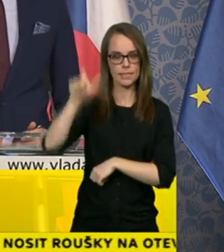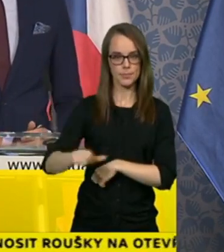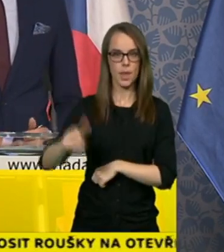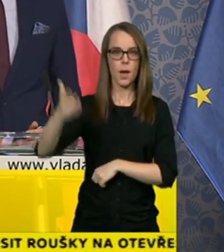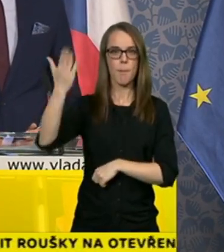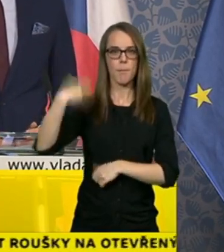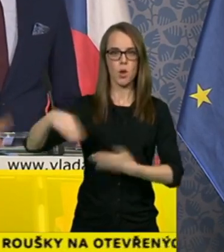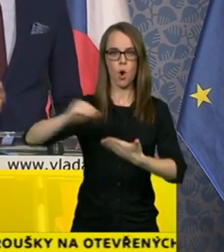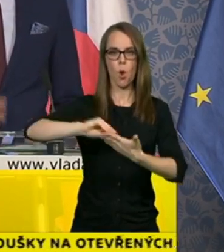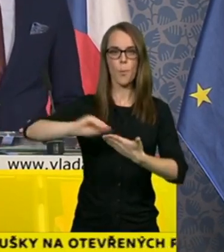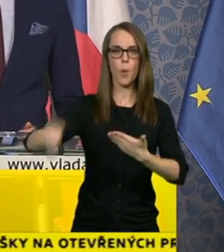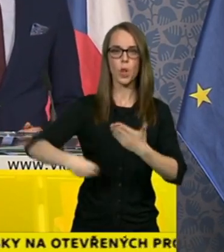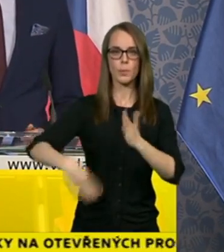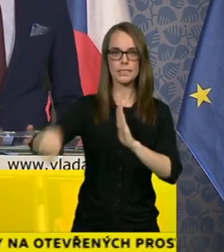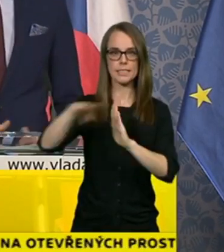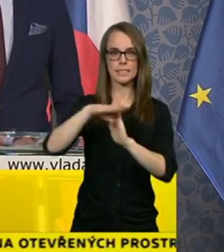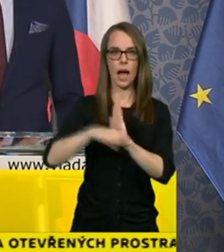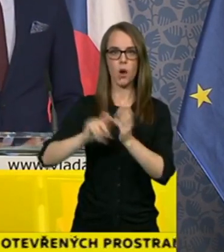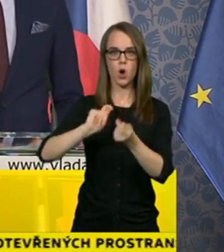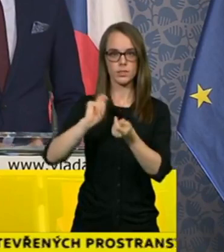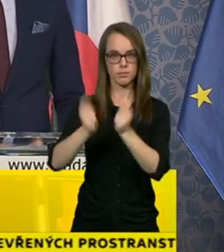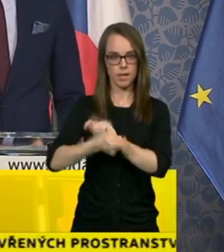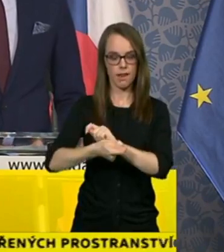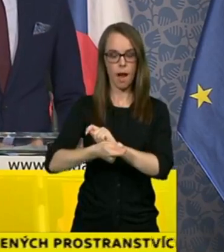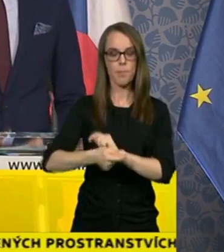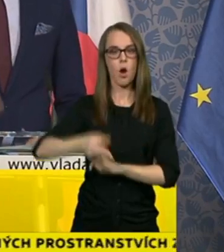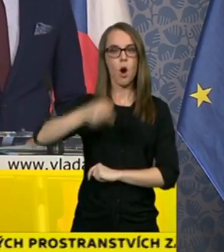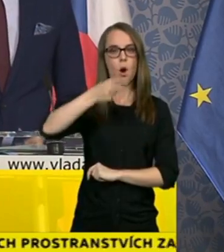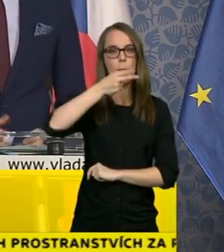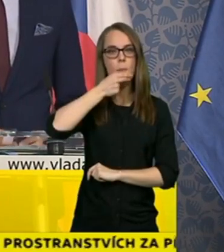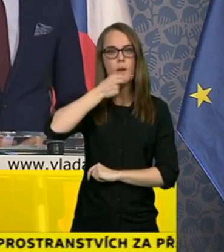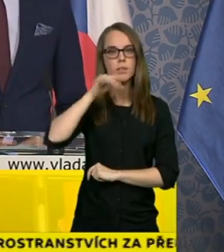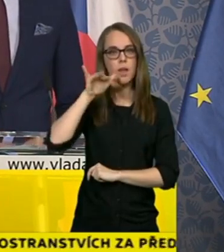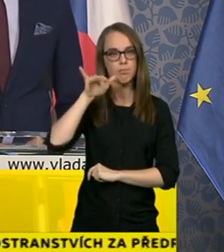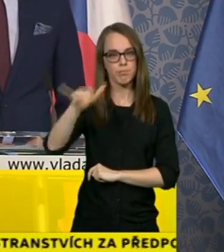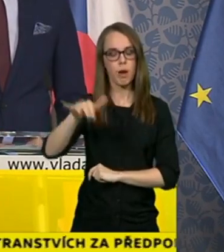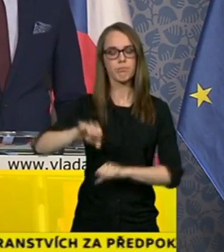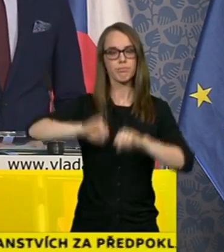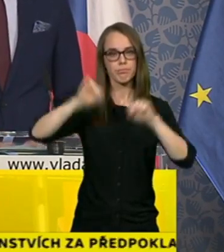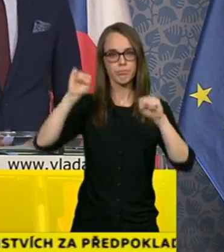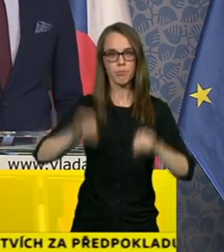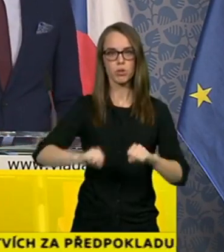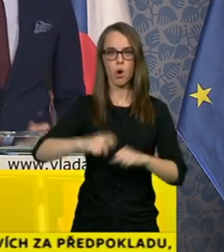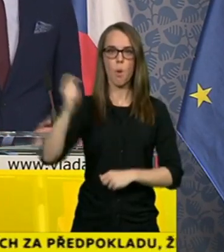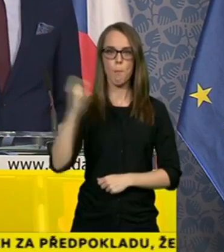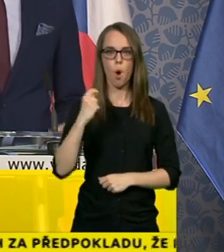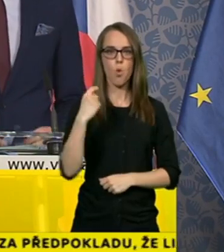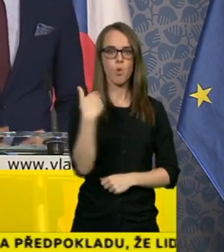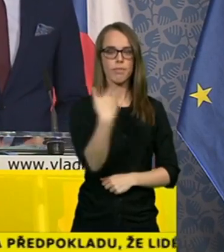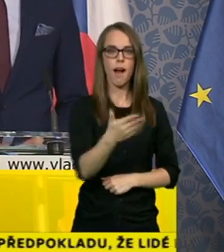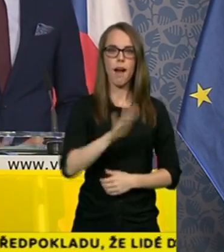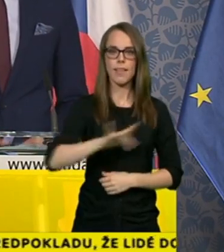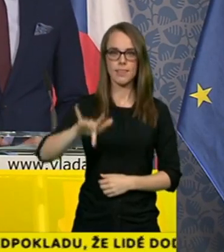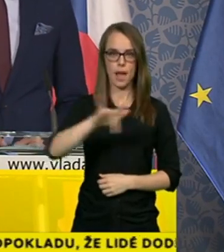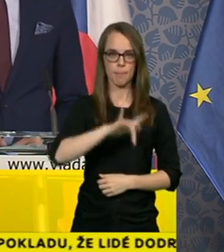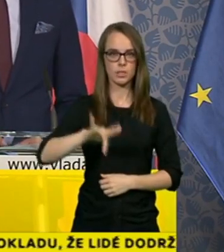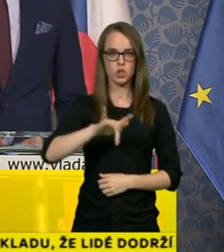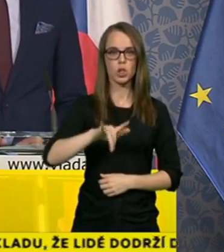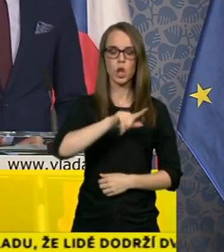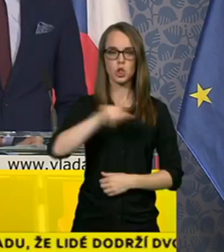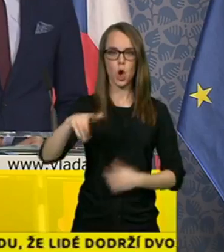že tedy policie může udělit pokutu na místě do výše 10 000 korun a bezesporu toto bude